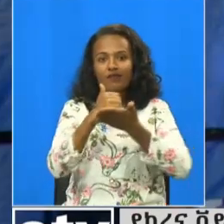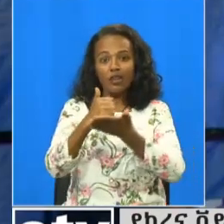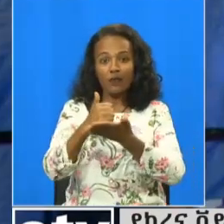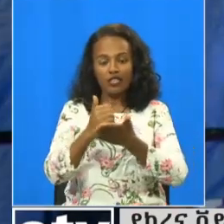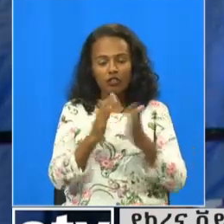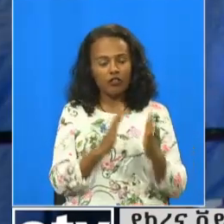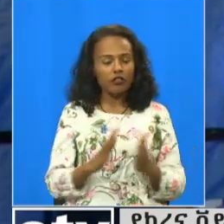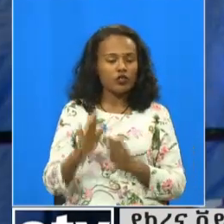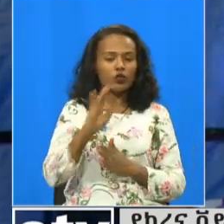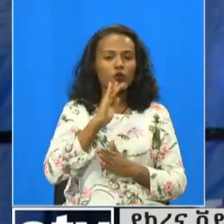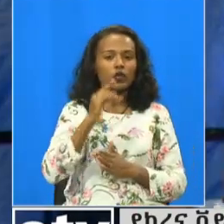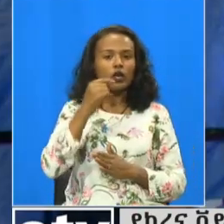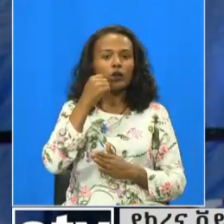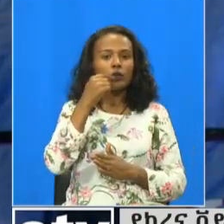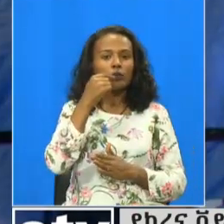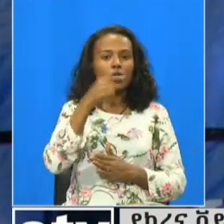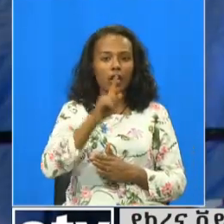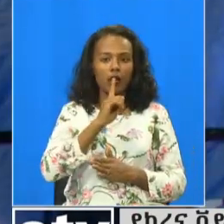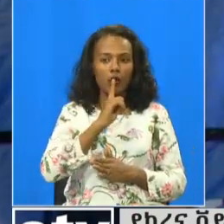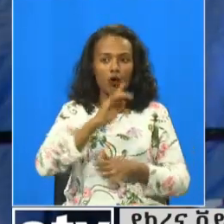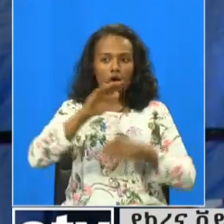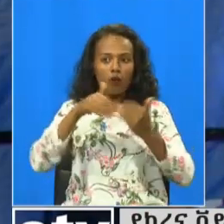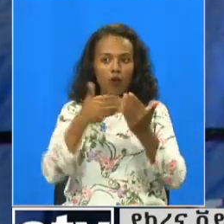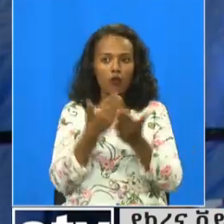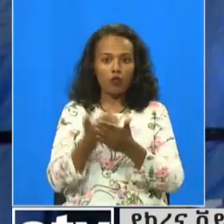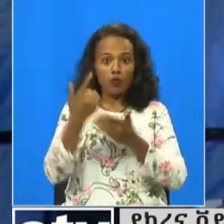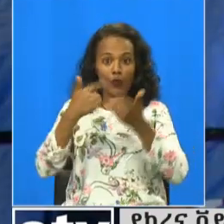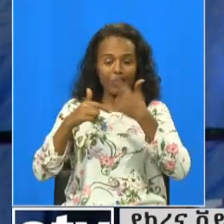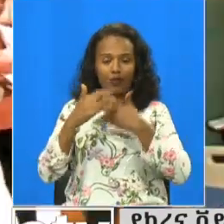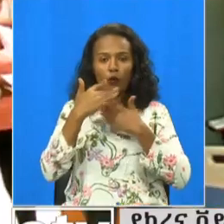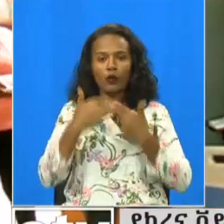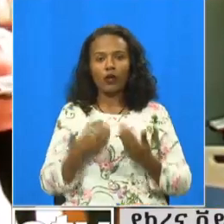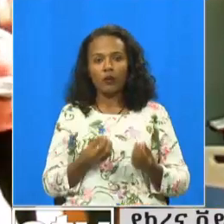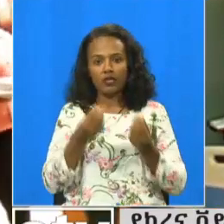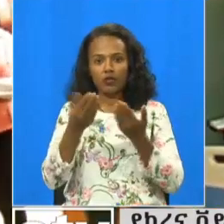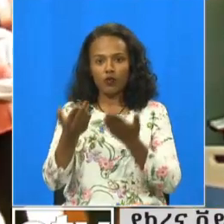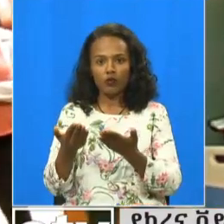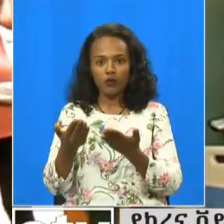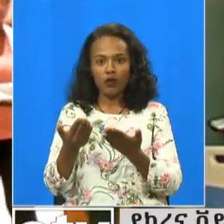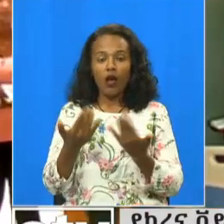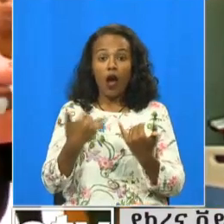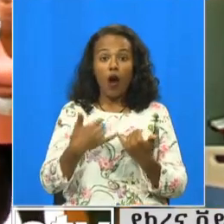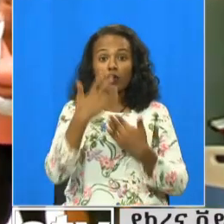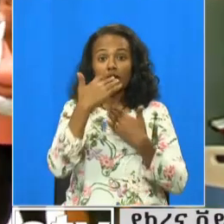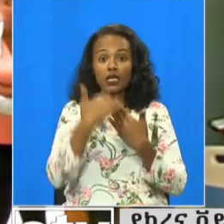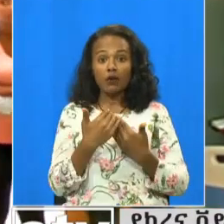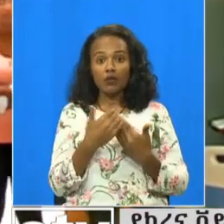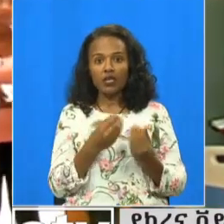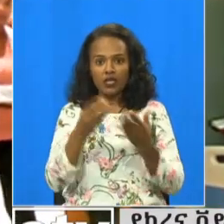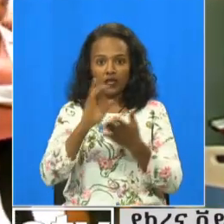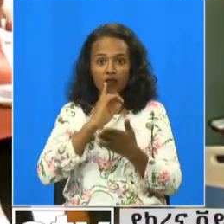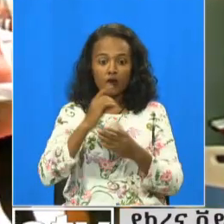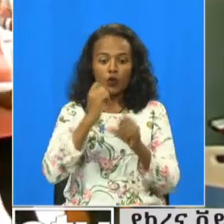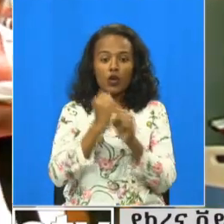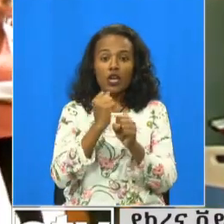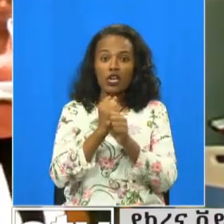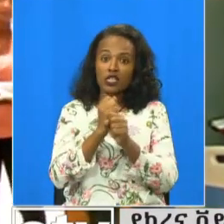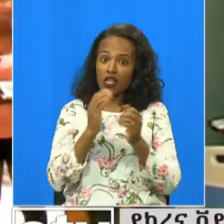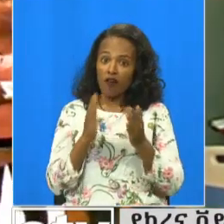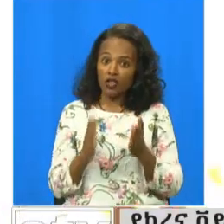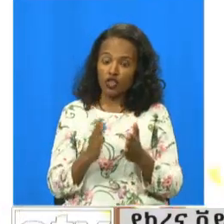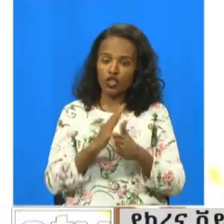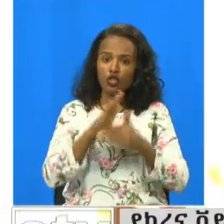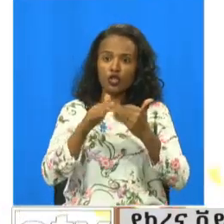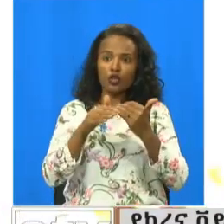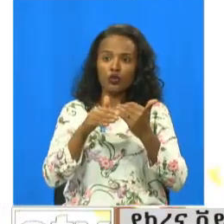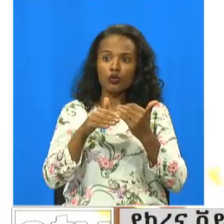ለመስጠት ዝግጁ ነን ብለው ነው በሙሉ እንትም መጣው ደማቸውን እየሰጡት ማለት ነው። ሰዓት ደም እየለገስን ስታፋችን